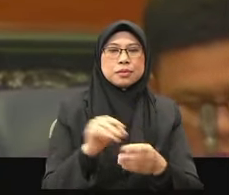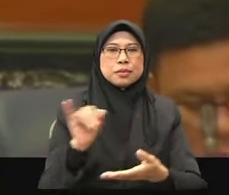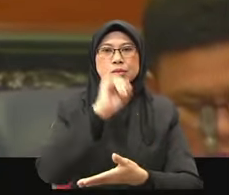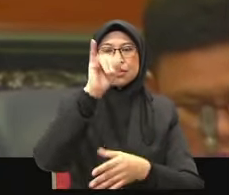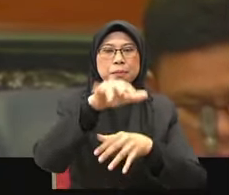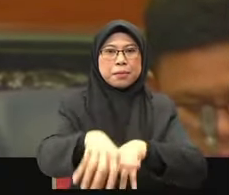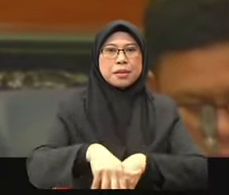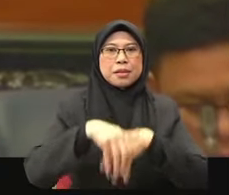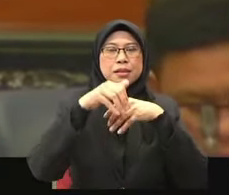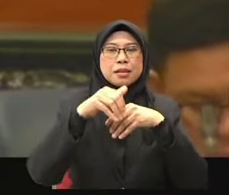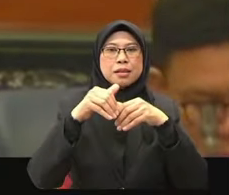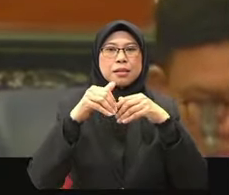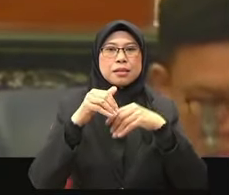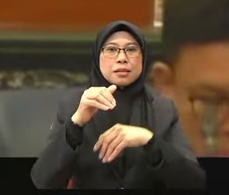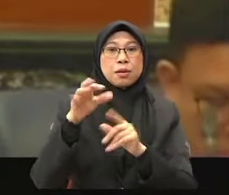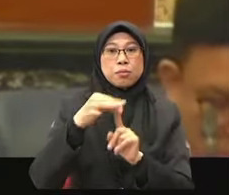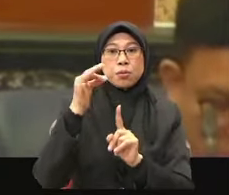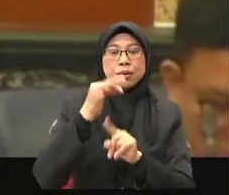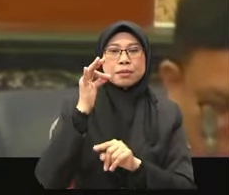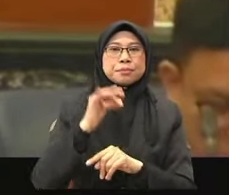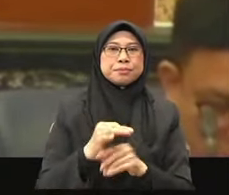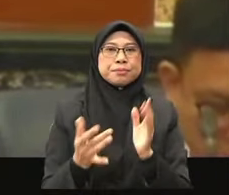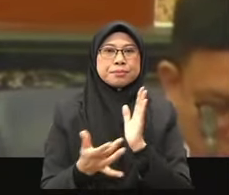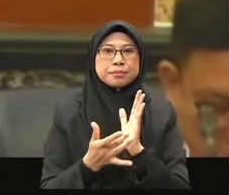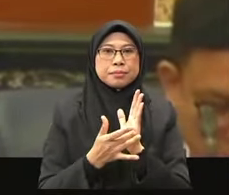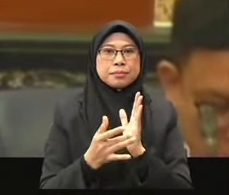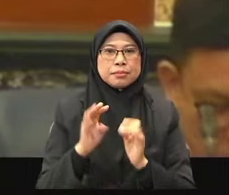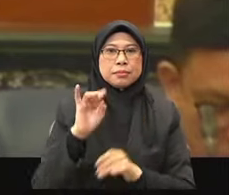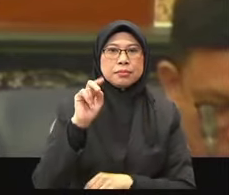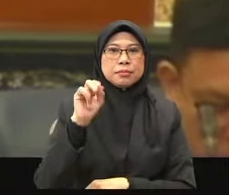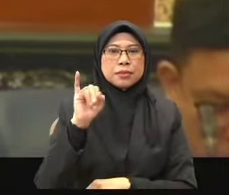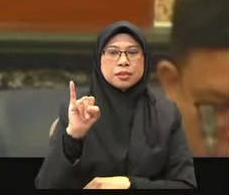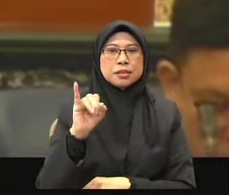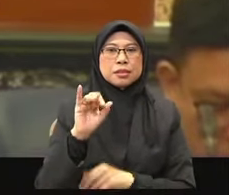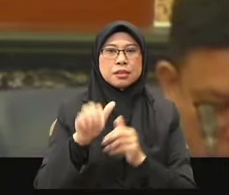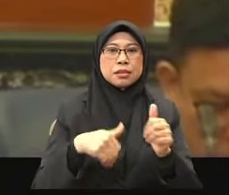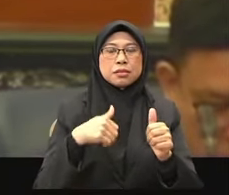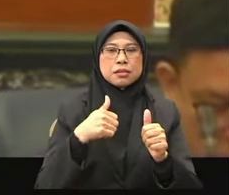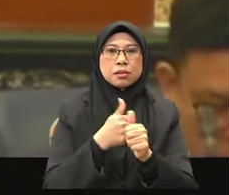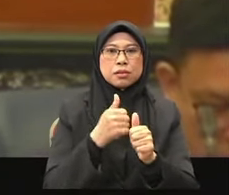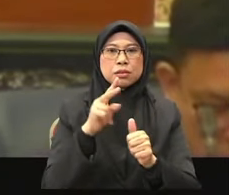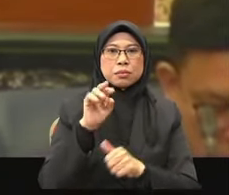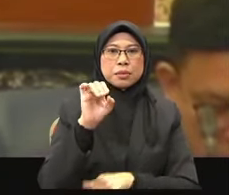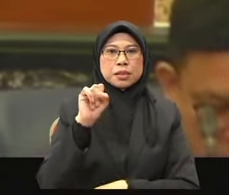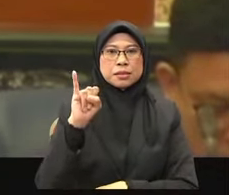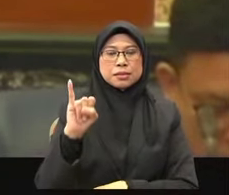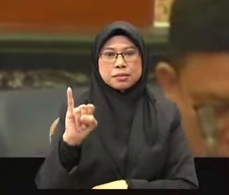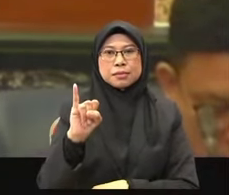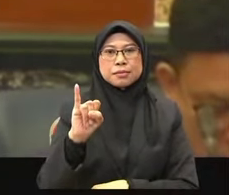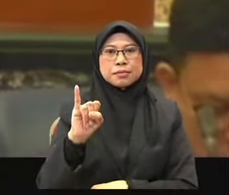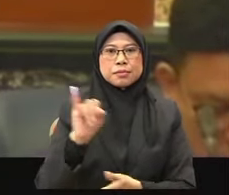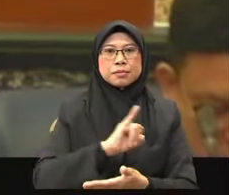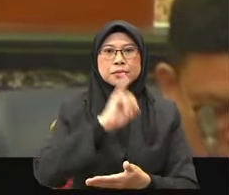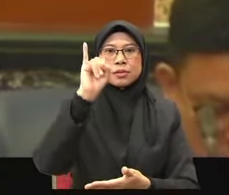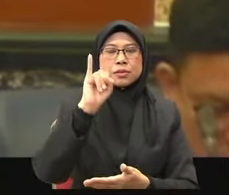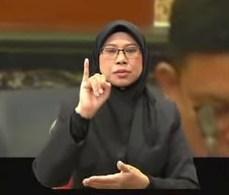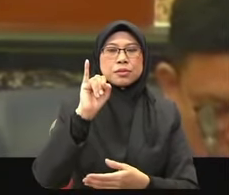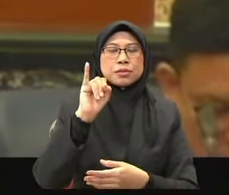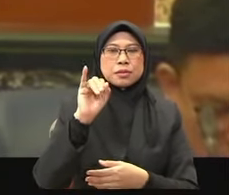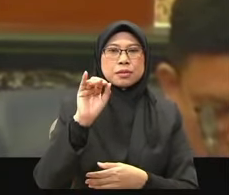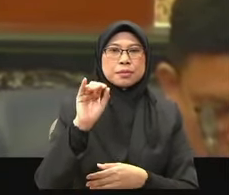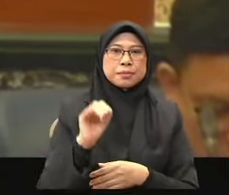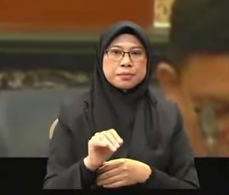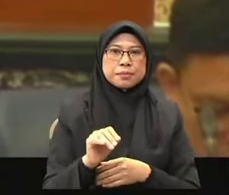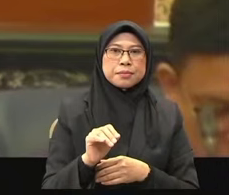pertanian kita, malahan industri pelancongan kita. Contohnya kaum Bidayuh, kaum saya sendiri. Kaum Bidayuh mempunyai upacara-upacara ataupun